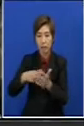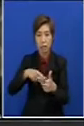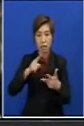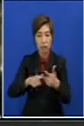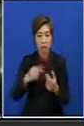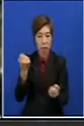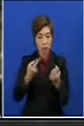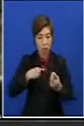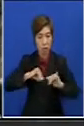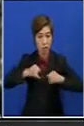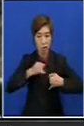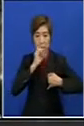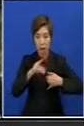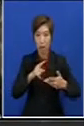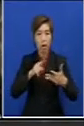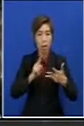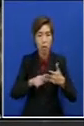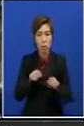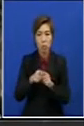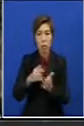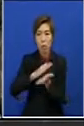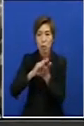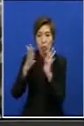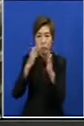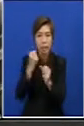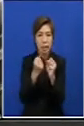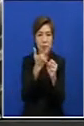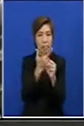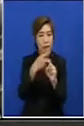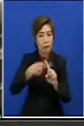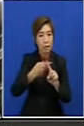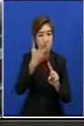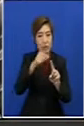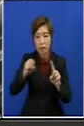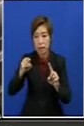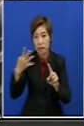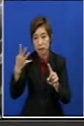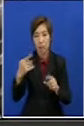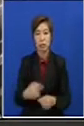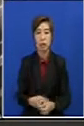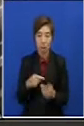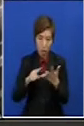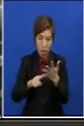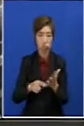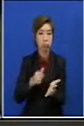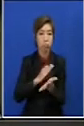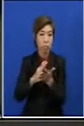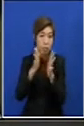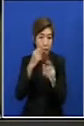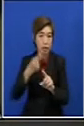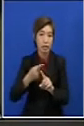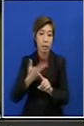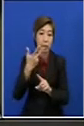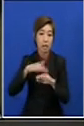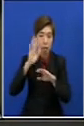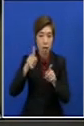ของกลุ่มค้างค่างวดไฟแนนซ์ 1-3 เดือนและกลุ่มค้างไฟแนนซ์ 4 เดือนขึ้นไปแน่นอนว่าไฟแนนซ์ในฐานะเจ้